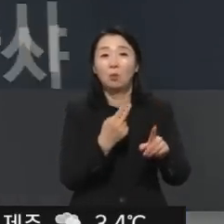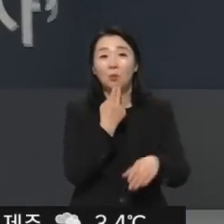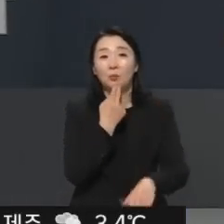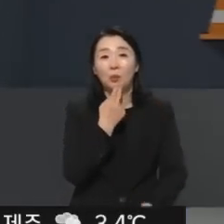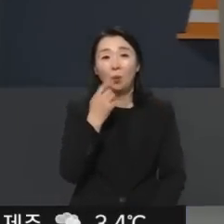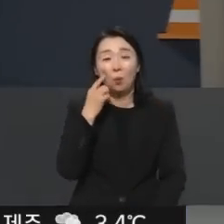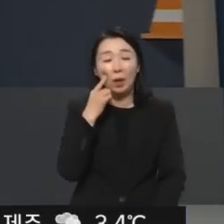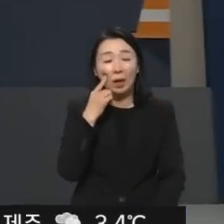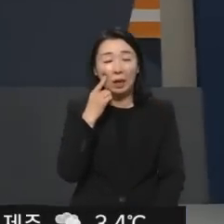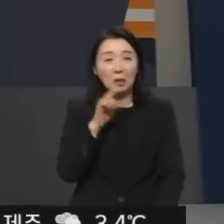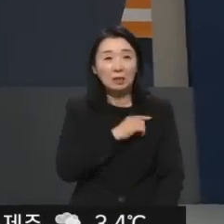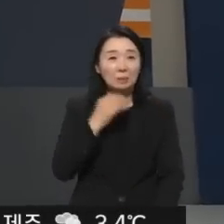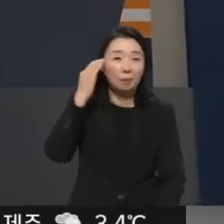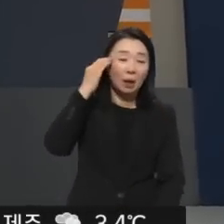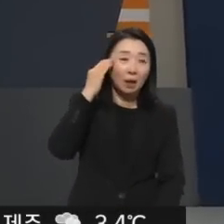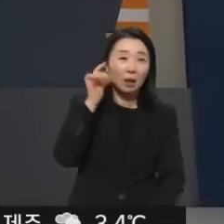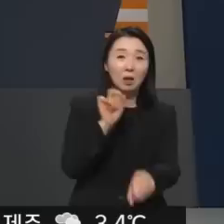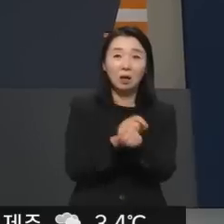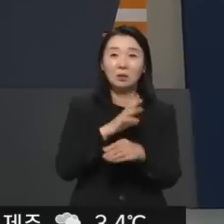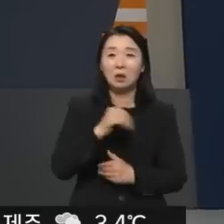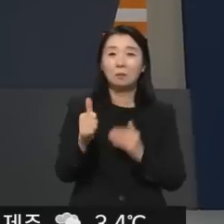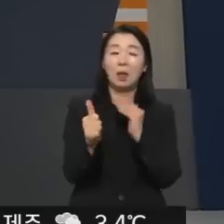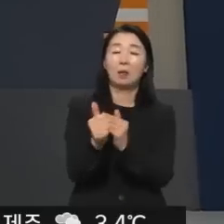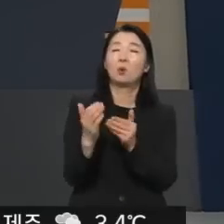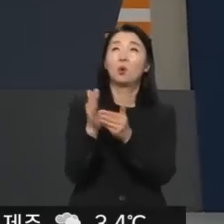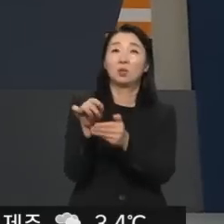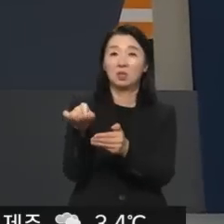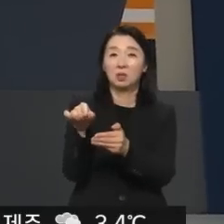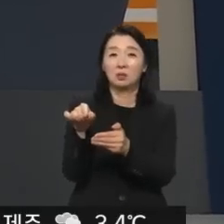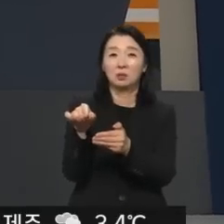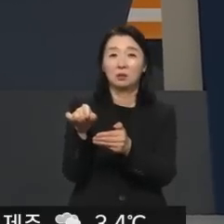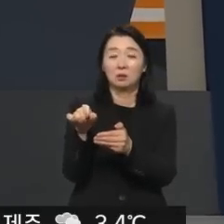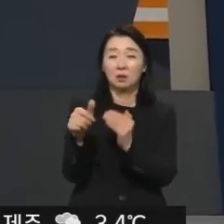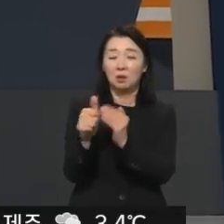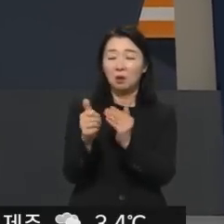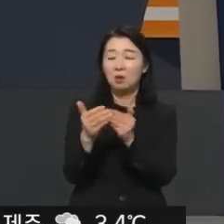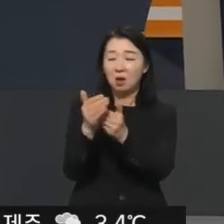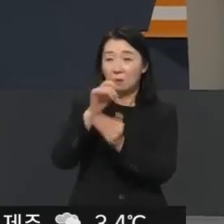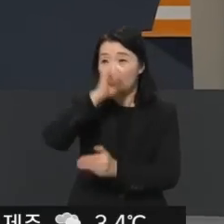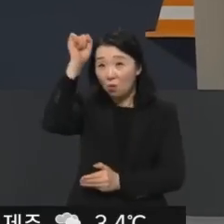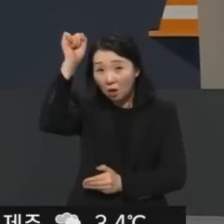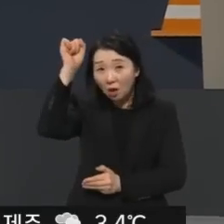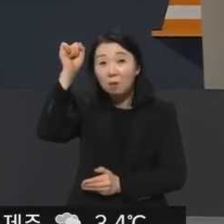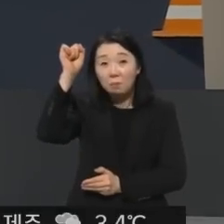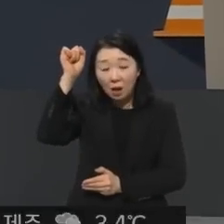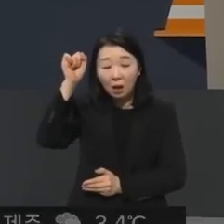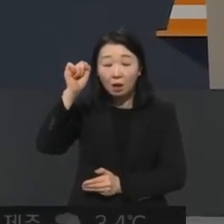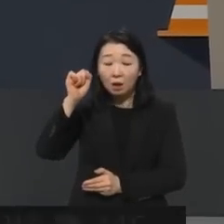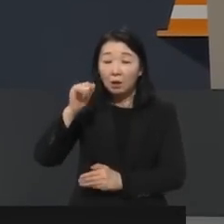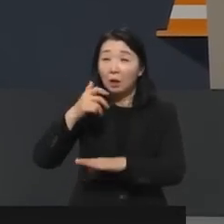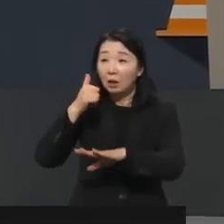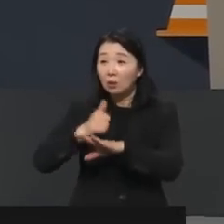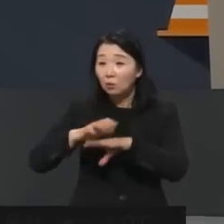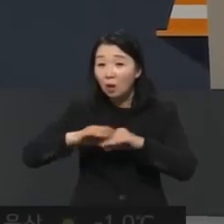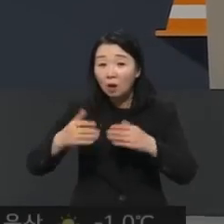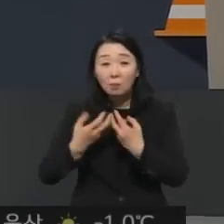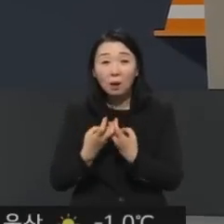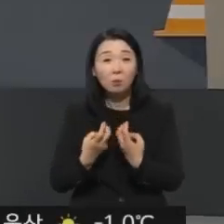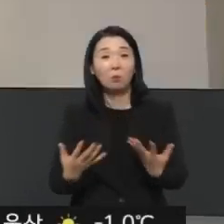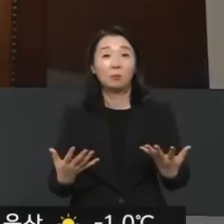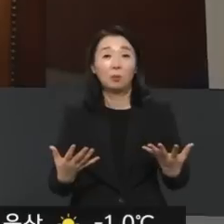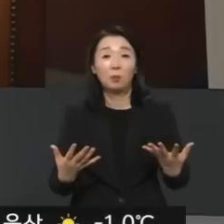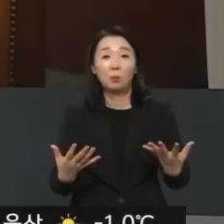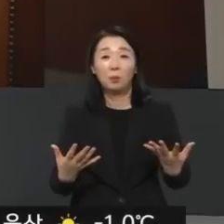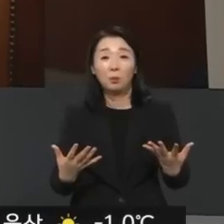걸림돌은 이상민 행안부 장관에 대한 해임 건의안이었죠. 건의안은 통과됐지만 그 후속 조치는 하나도 없었습니다. 그래서